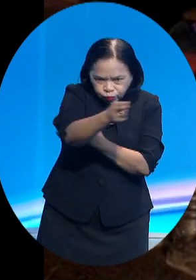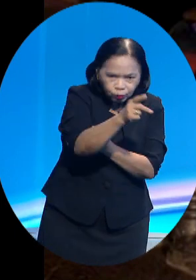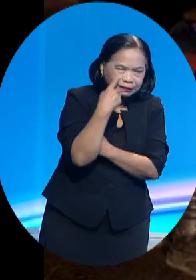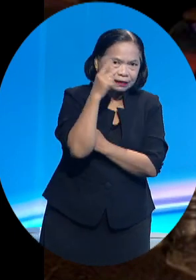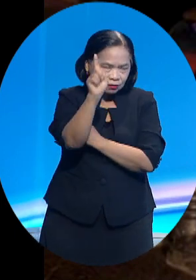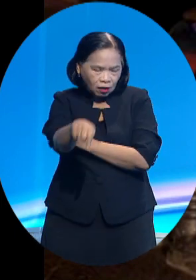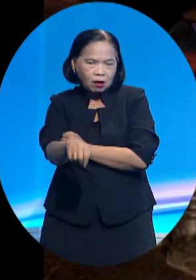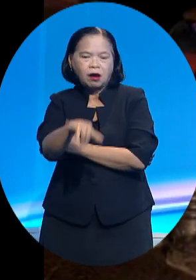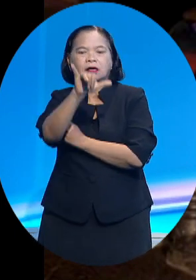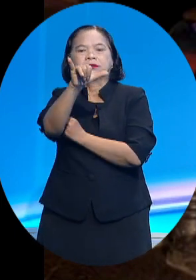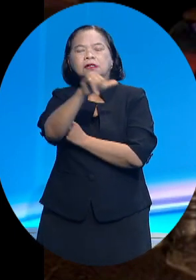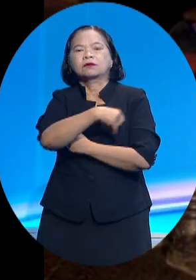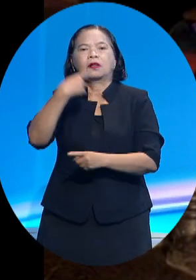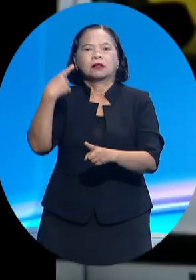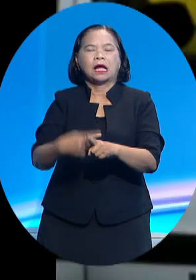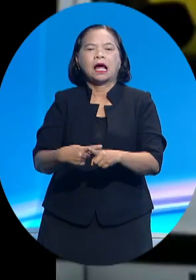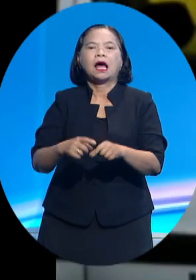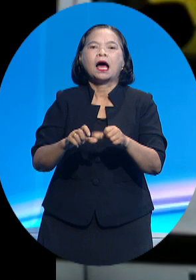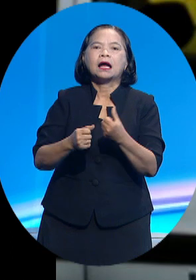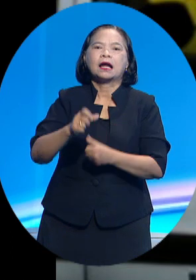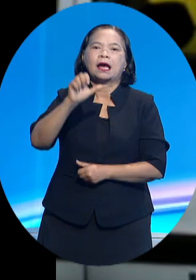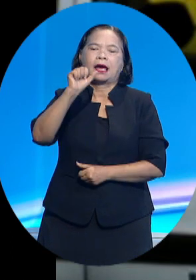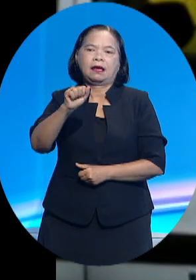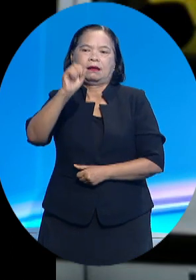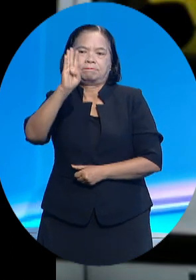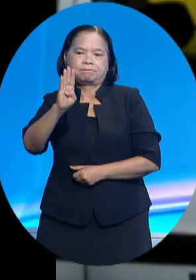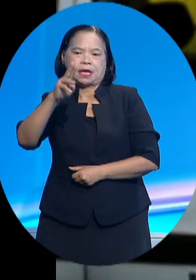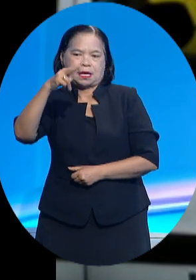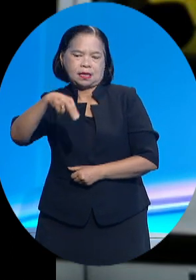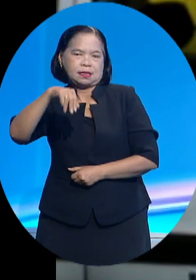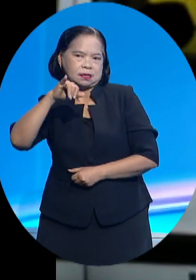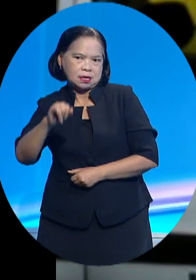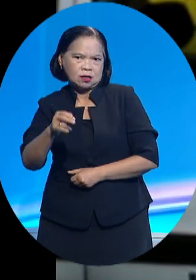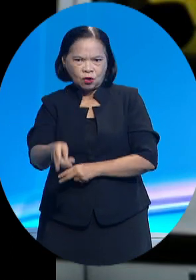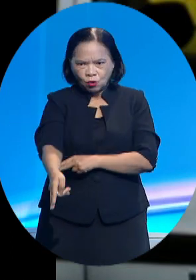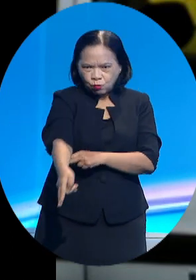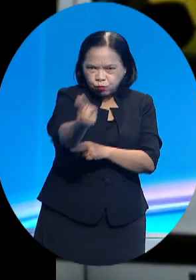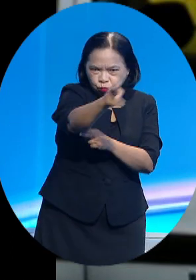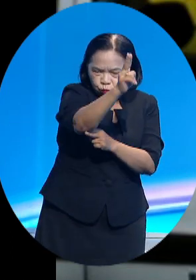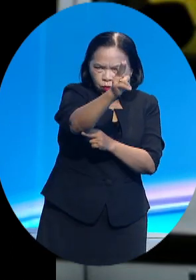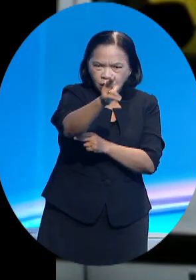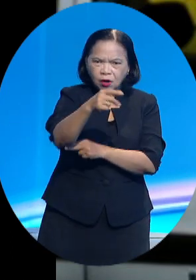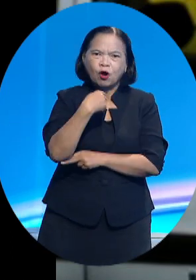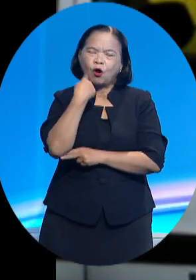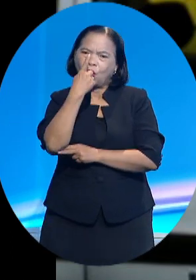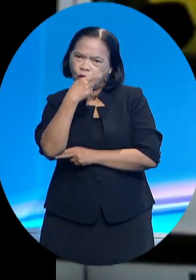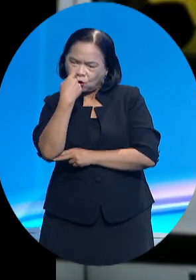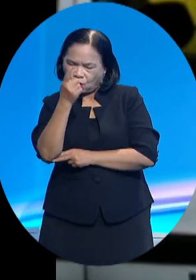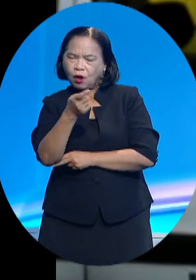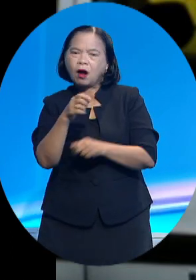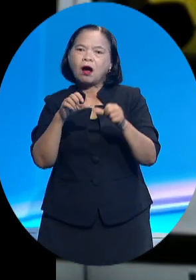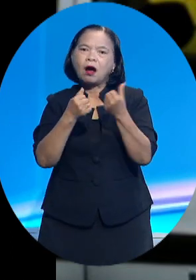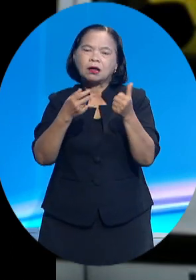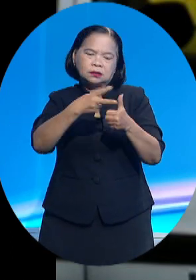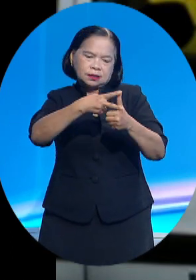tất cả 6 người thiệt mạng đều là người gốc albani Đây là một trong những vụ nổ súng gây chấn động dư luận mới nhất gần đây tại